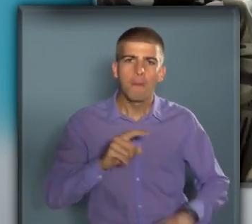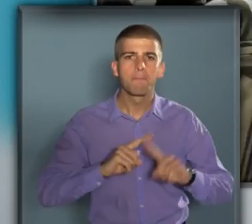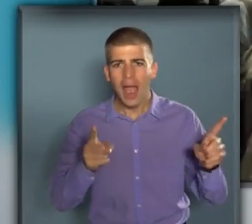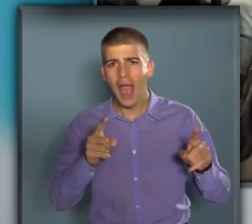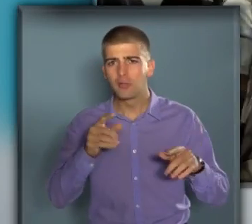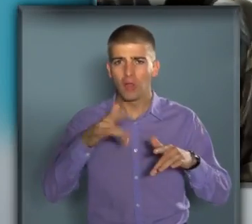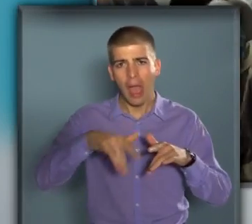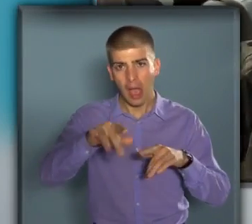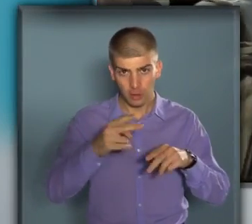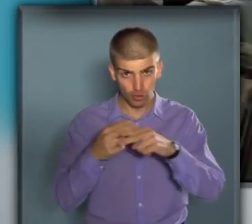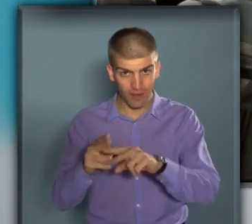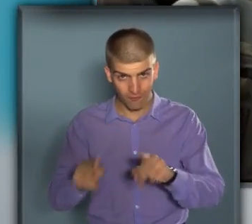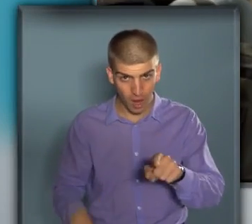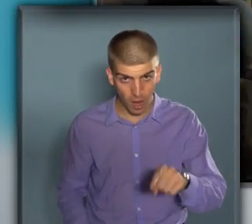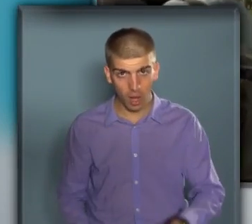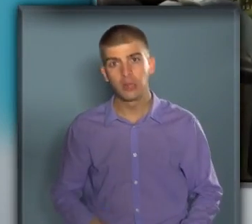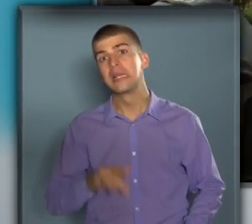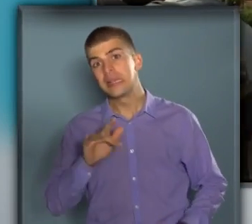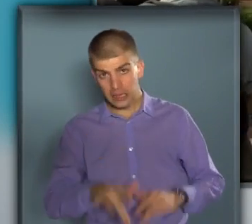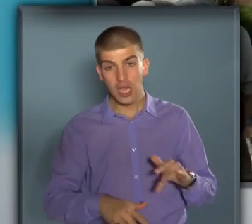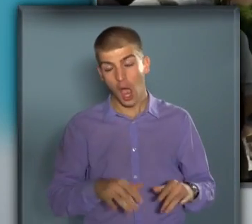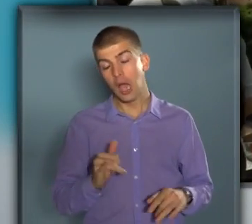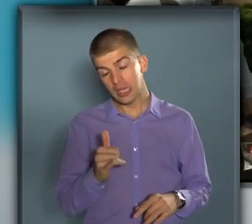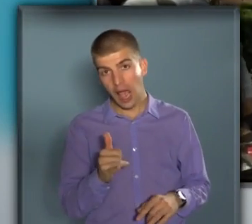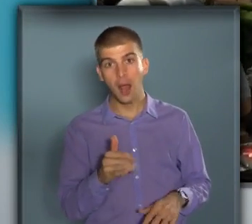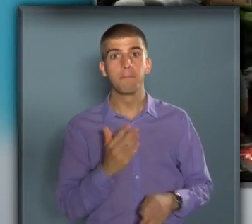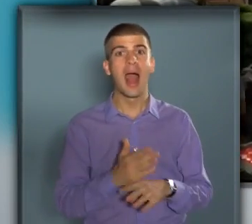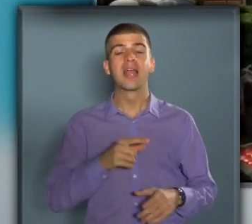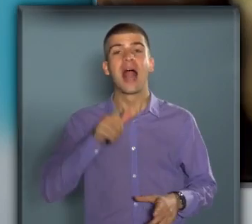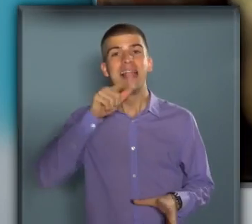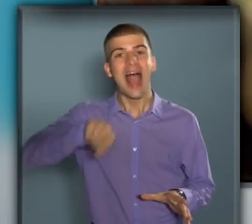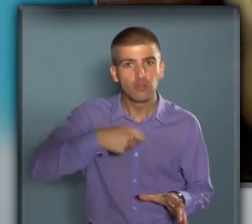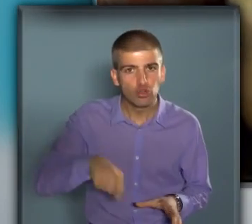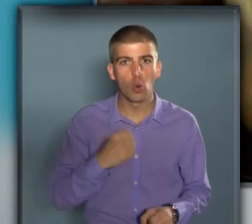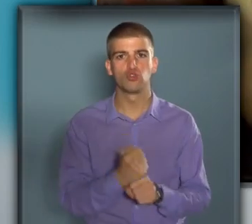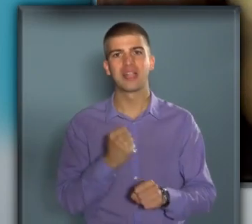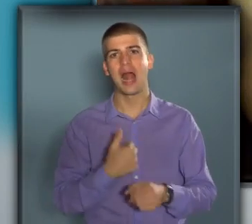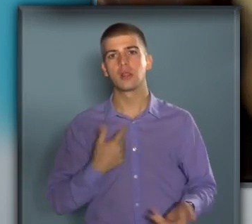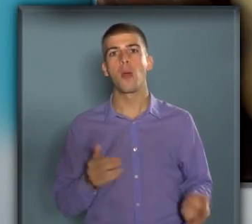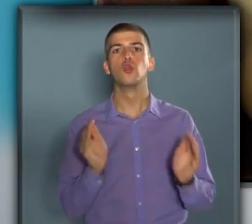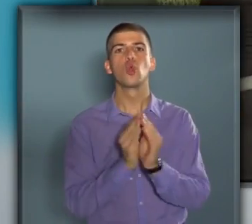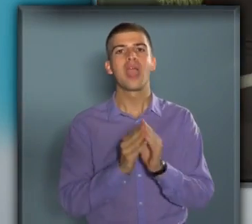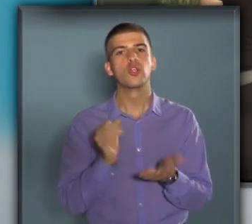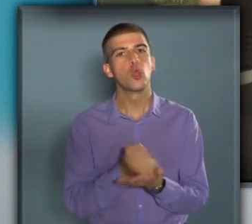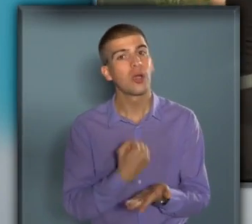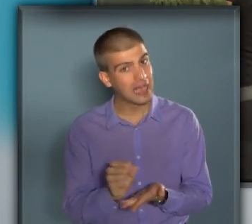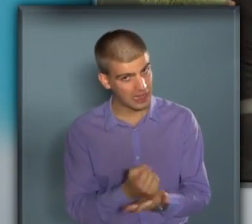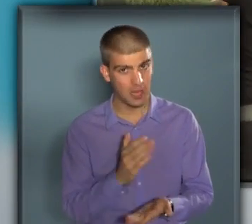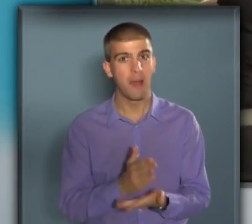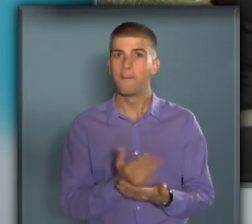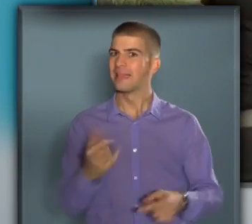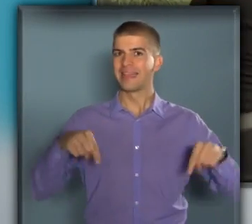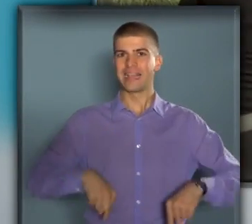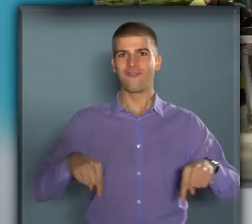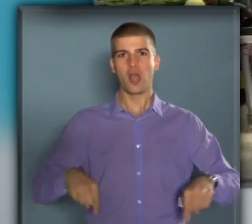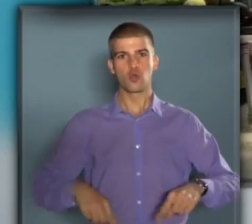És általában vannak más helyek is, ahol van mondjuk segíteni? Hát szoktunk, itt mindig csináltunk már lecsót, tojásos